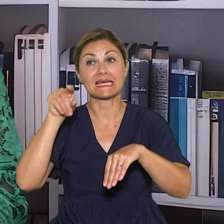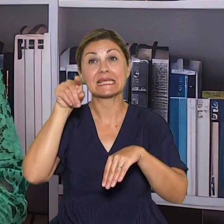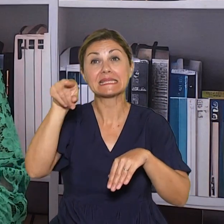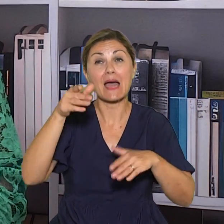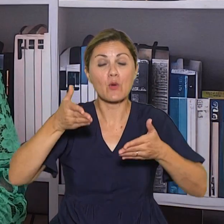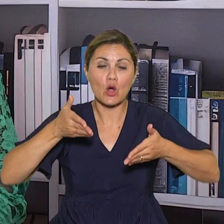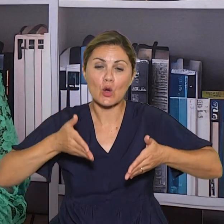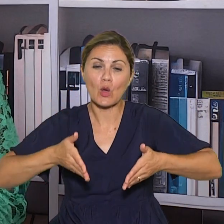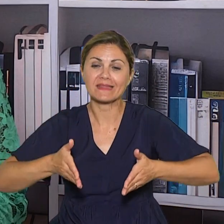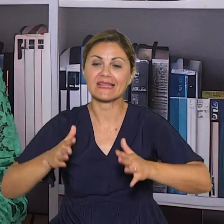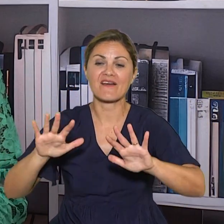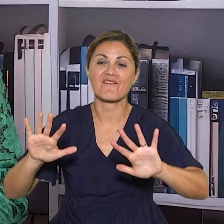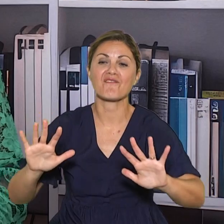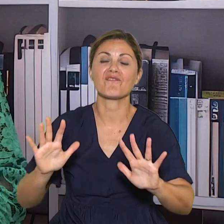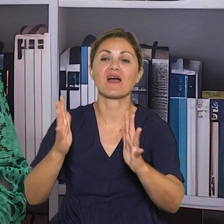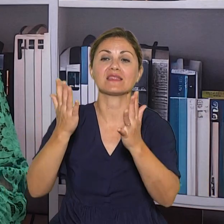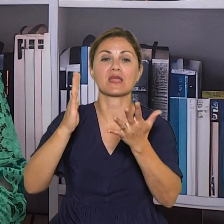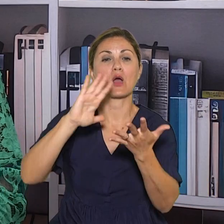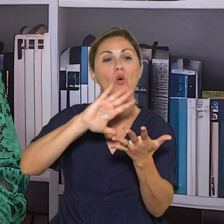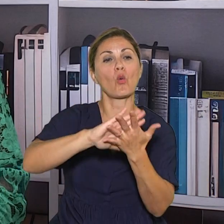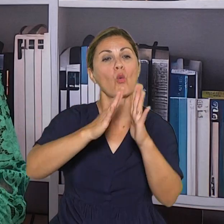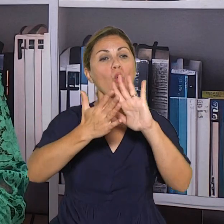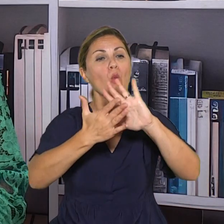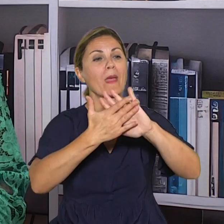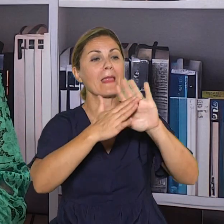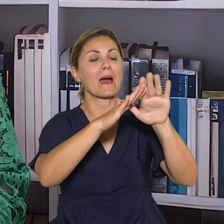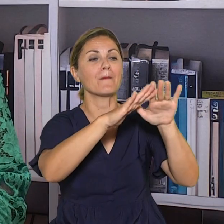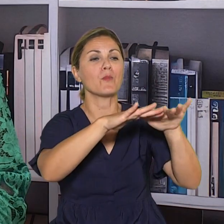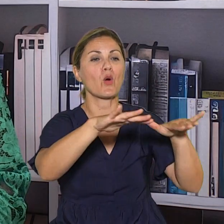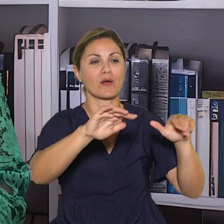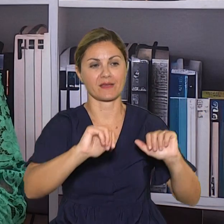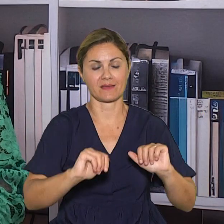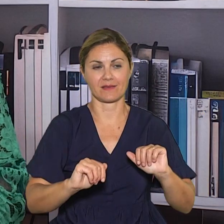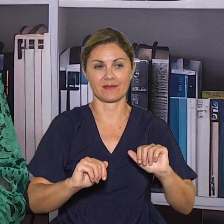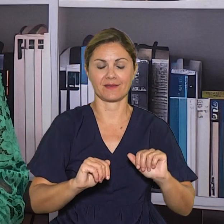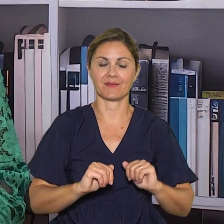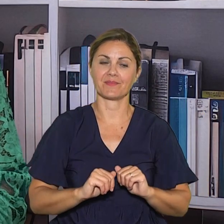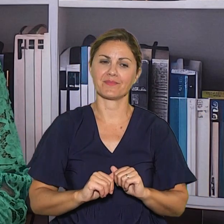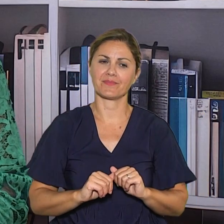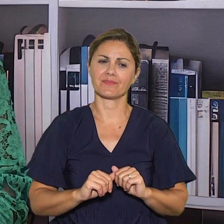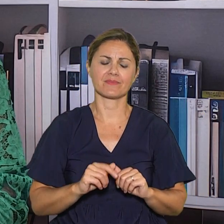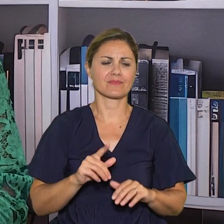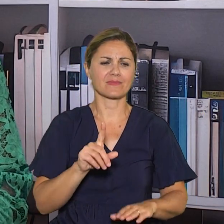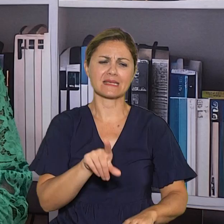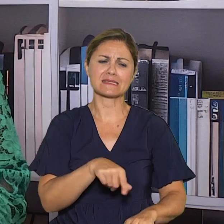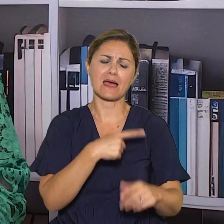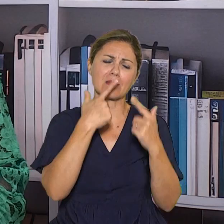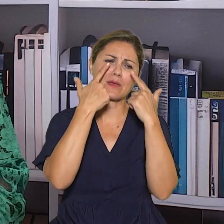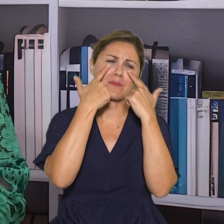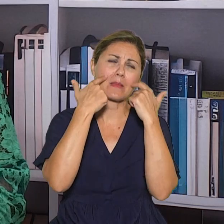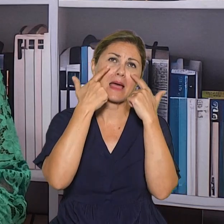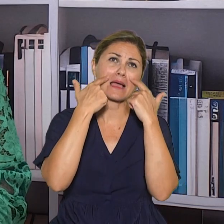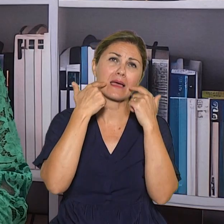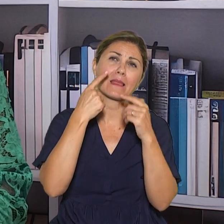kraj starog komina, ali se udala za bodula stara, a oni nisu volili vlaja. Stalno je bidna plaka